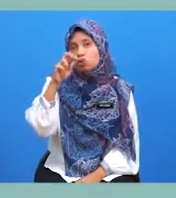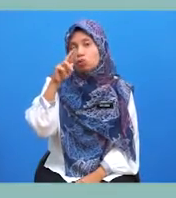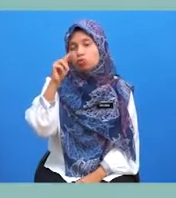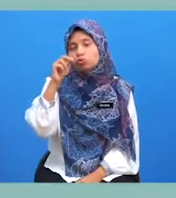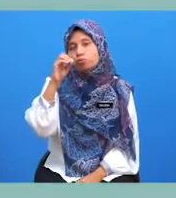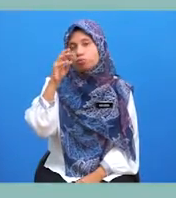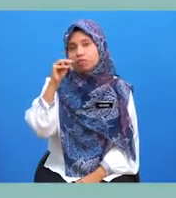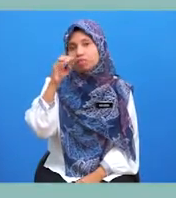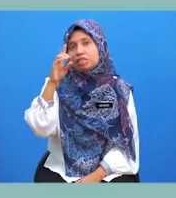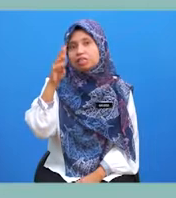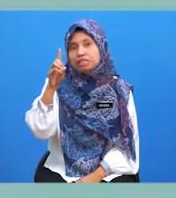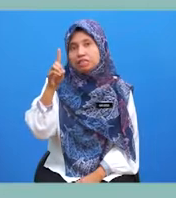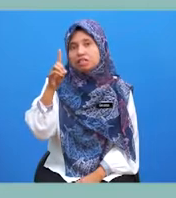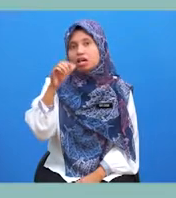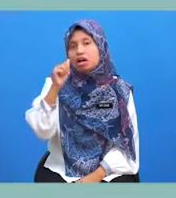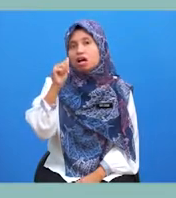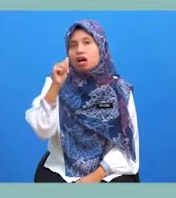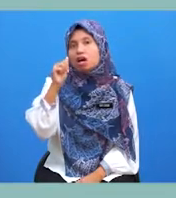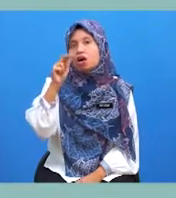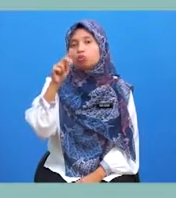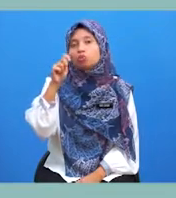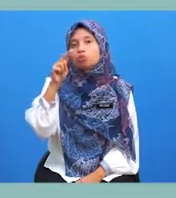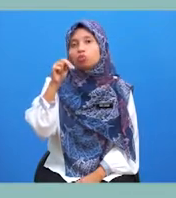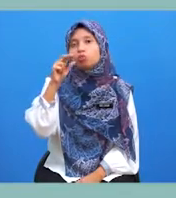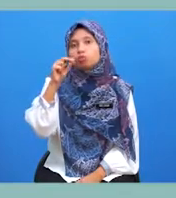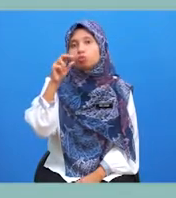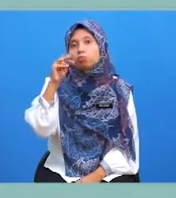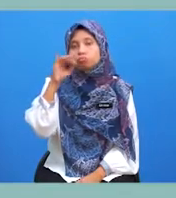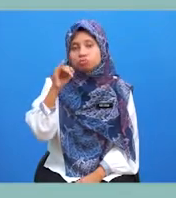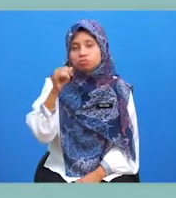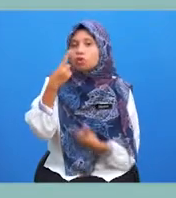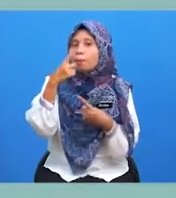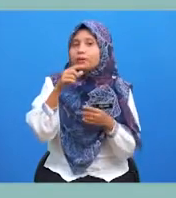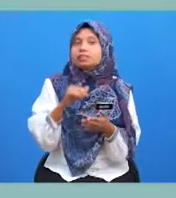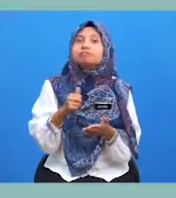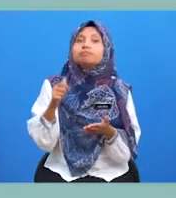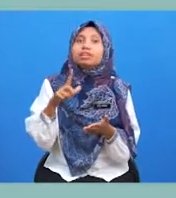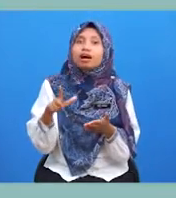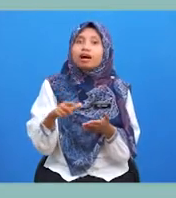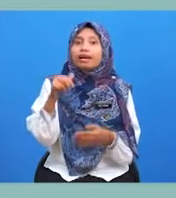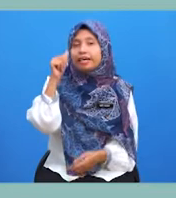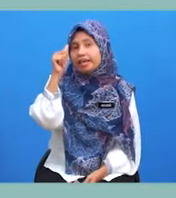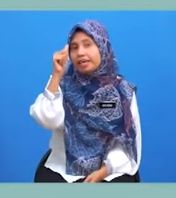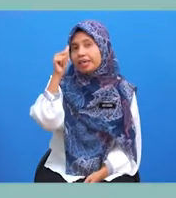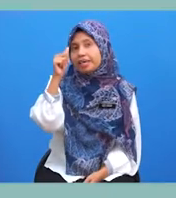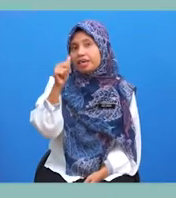D. Automobil. Dan benar jawapannya adalah